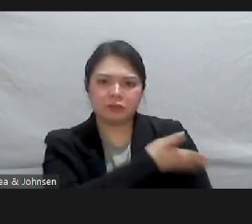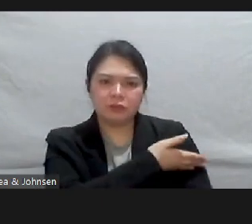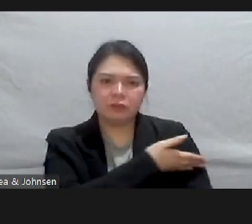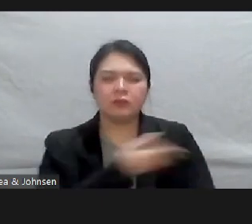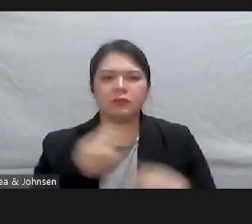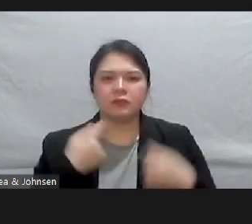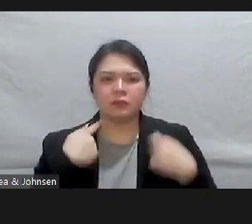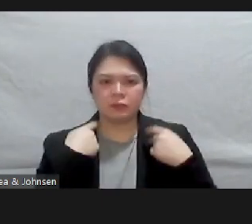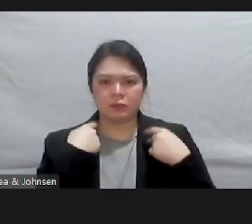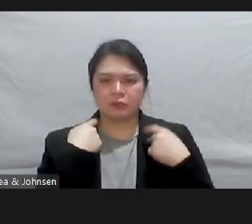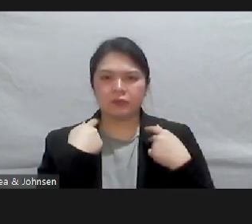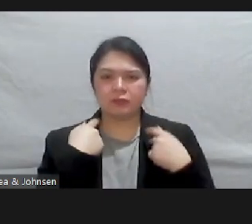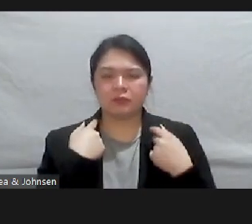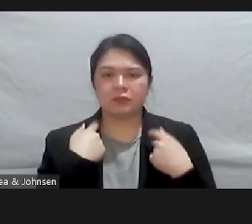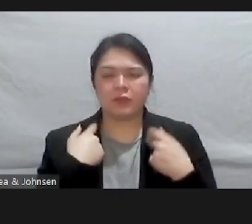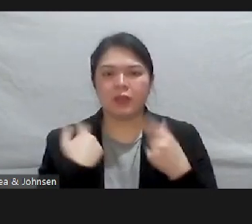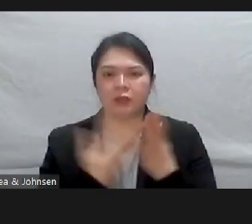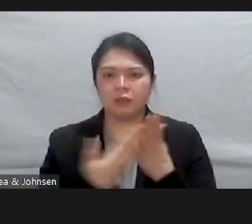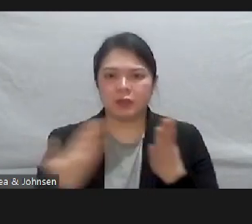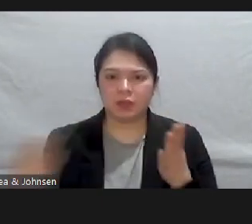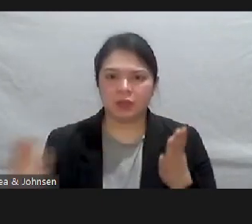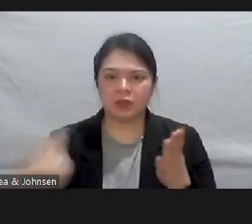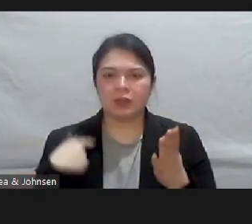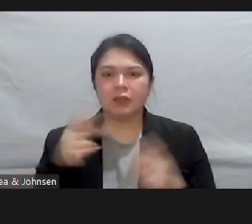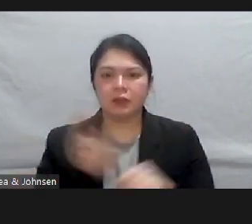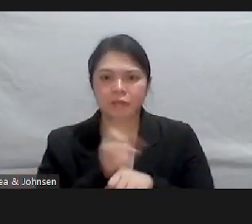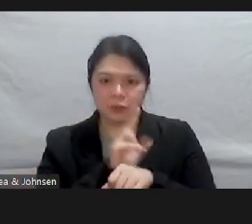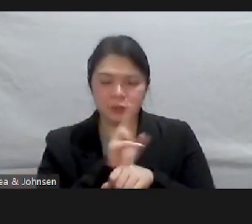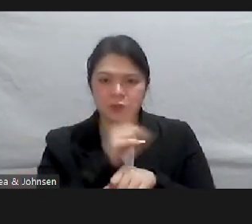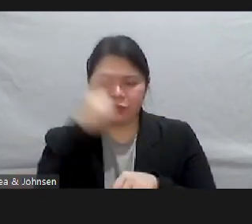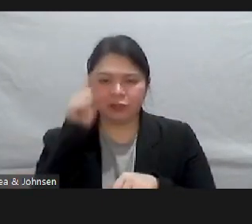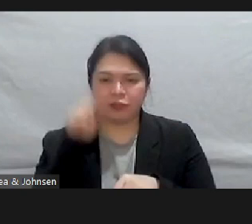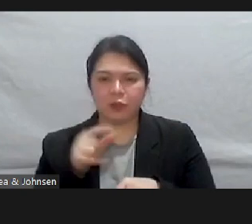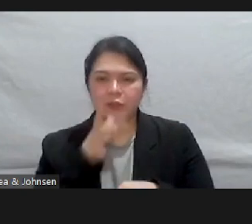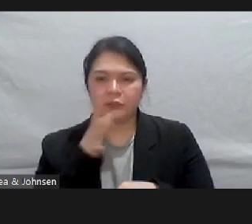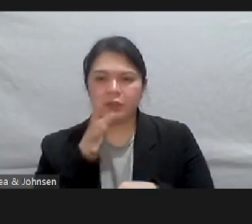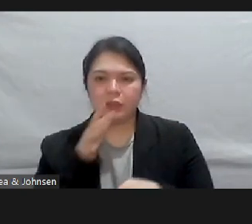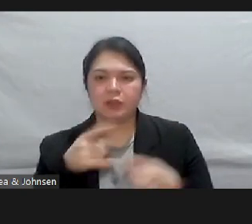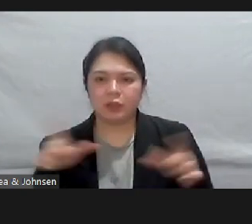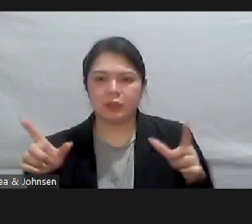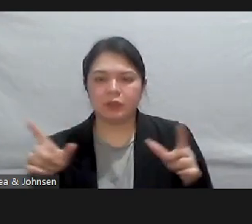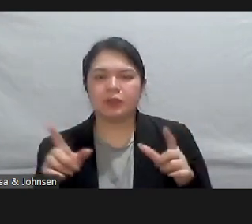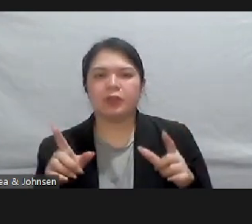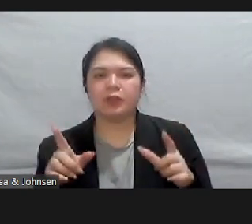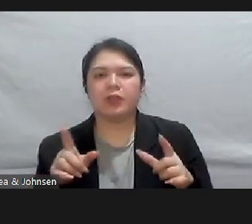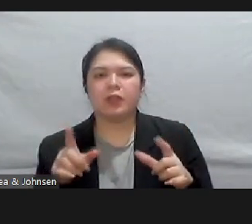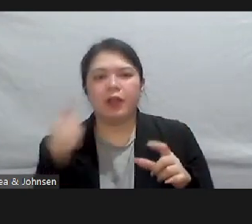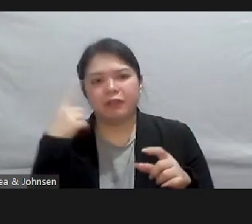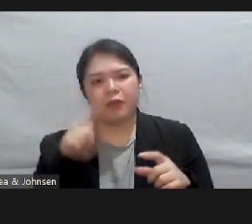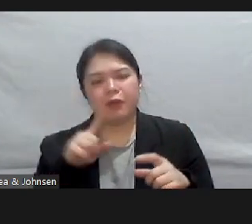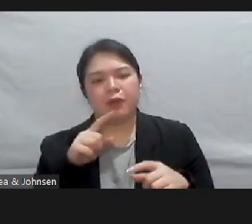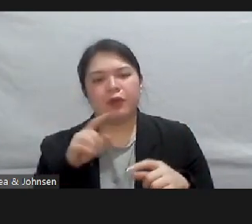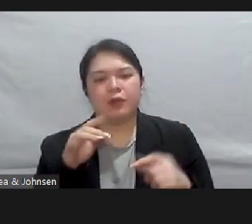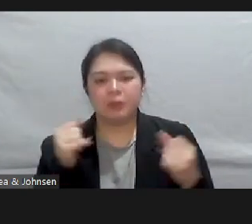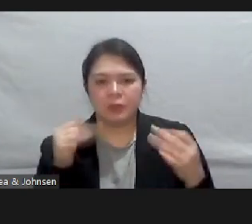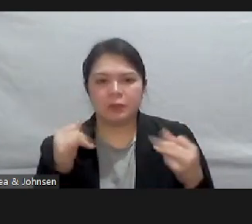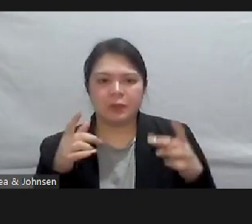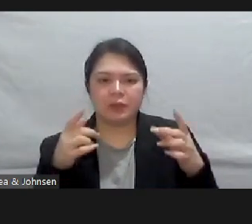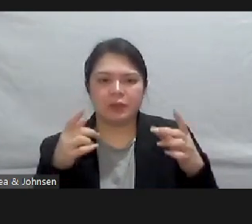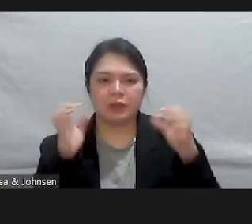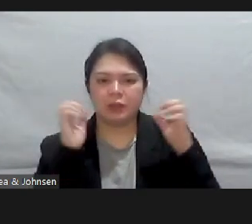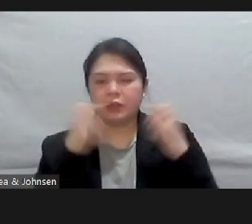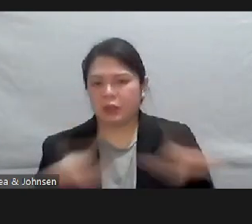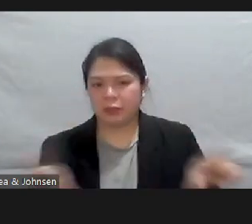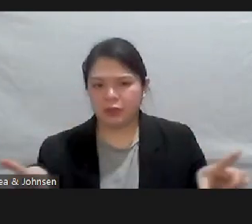mga materials, no, para sa mother tongue-based multilingual education. Sabi nga natin, hindi